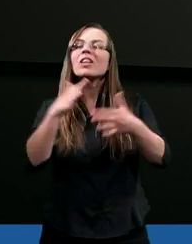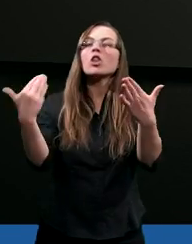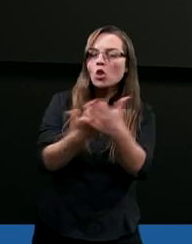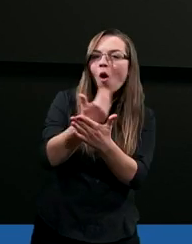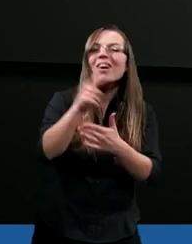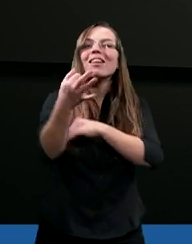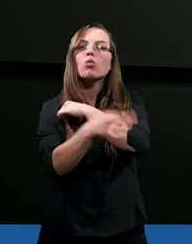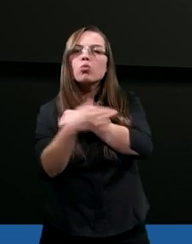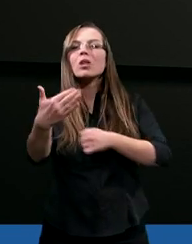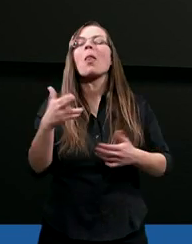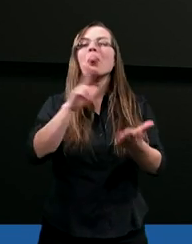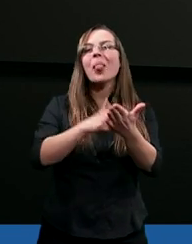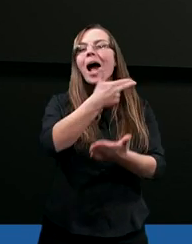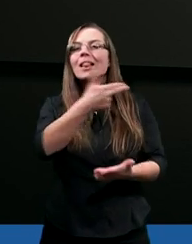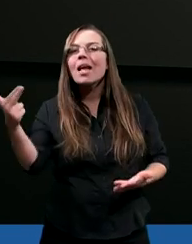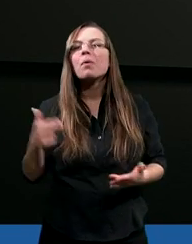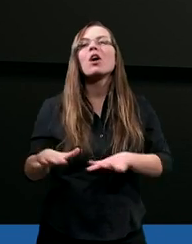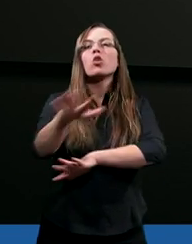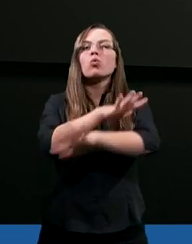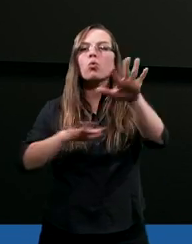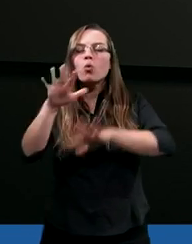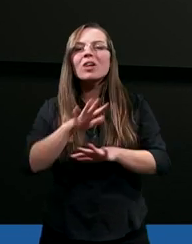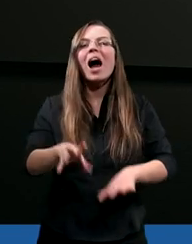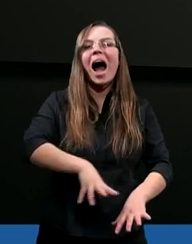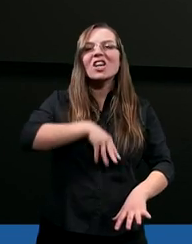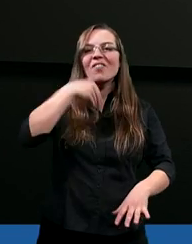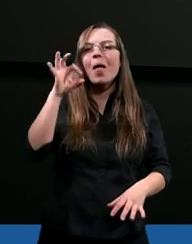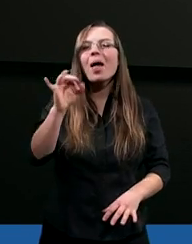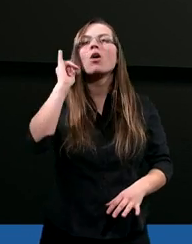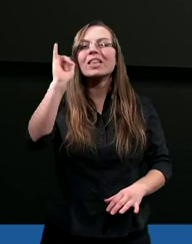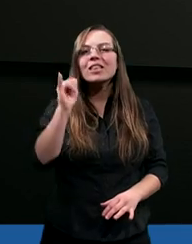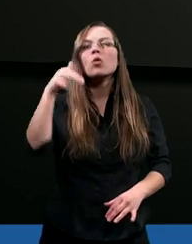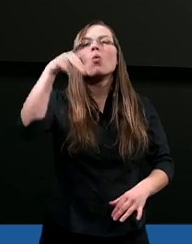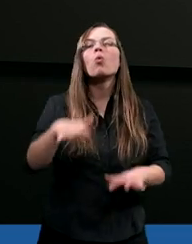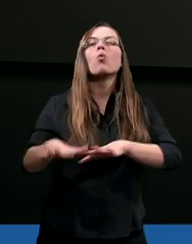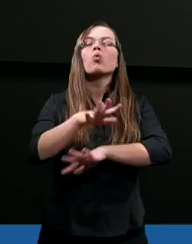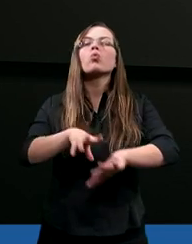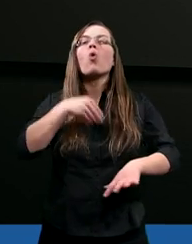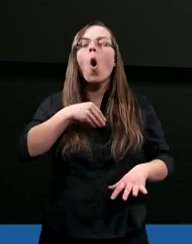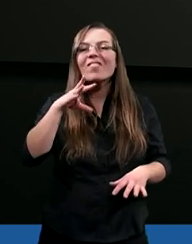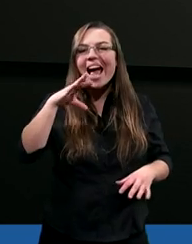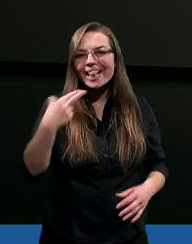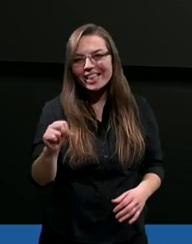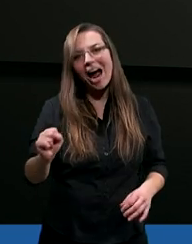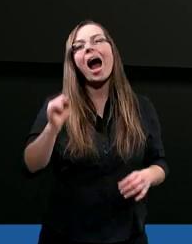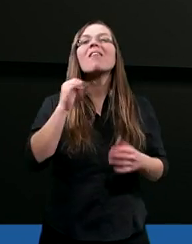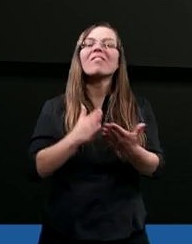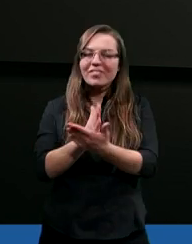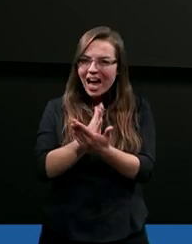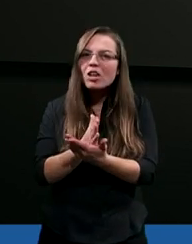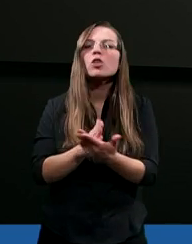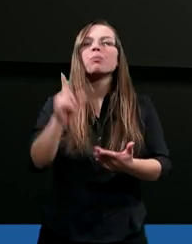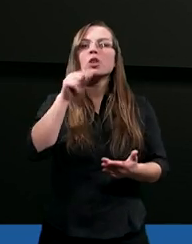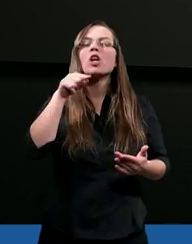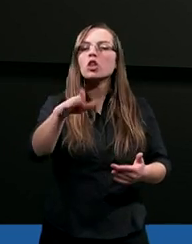studium na temat Ducha Świętego i uduchowienia. Wierzę, że